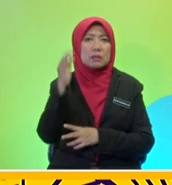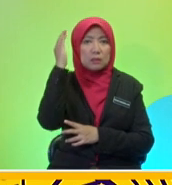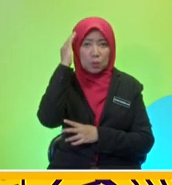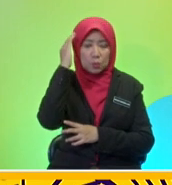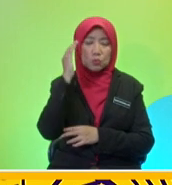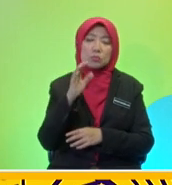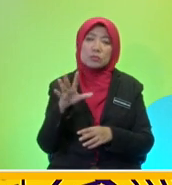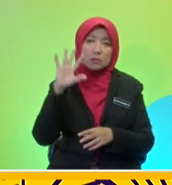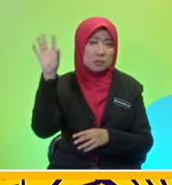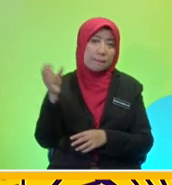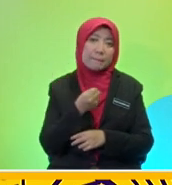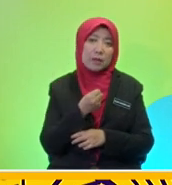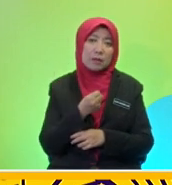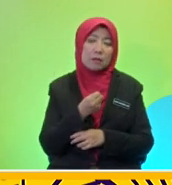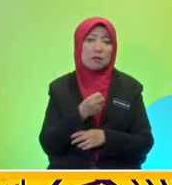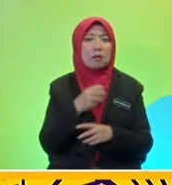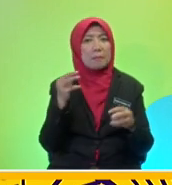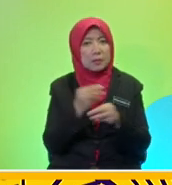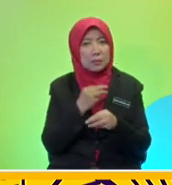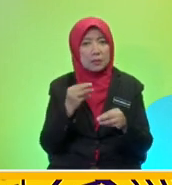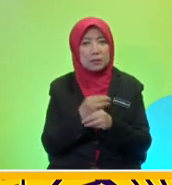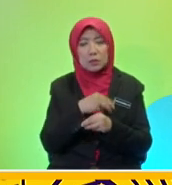tercapailah hasad matematika